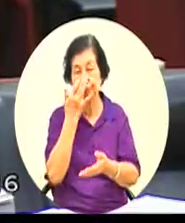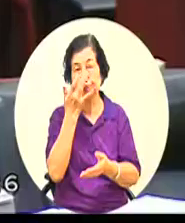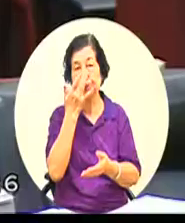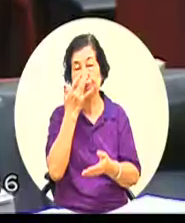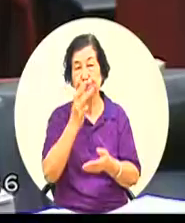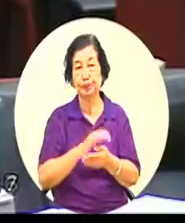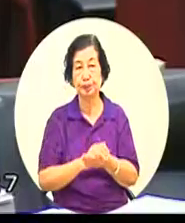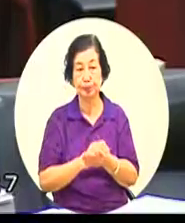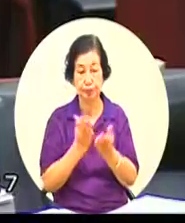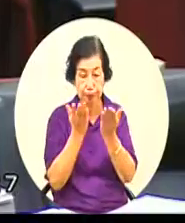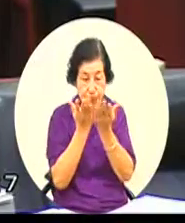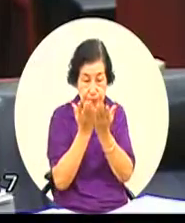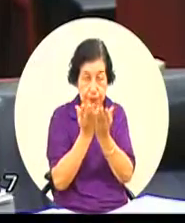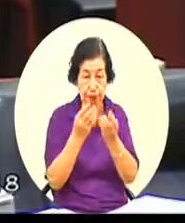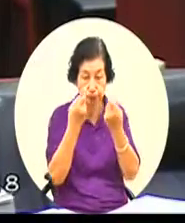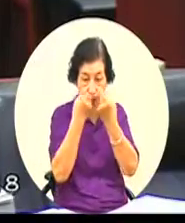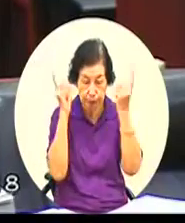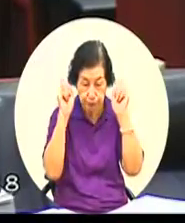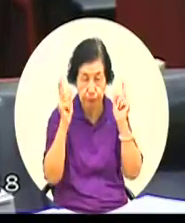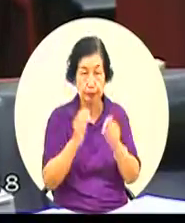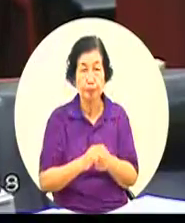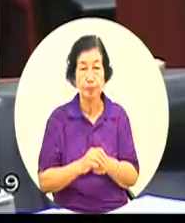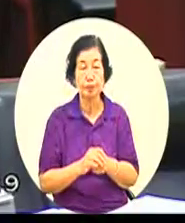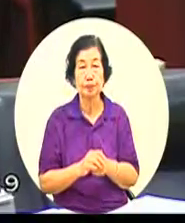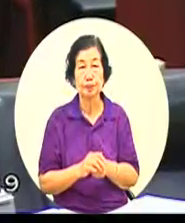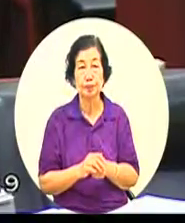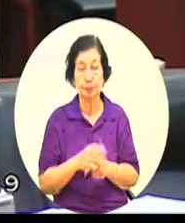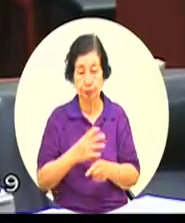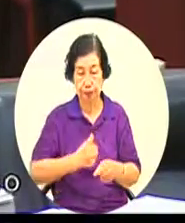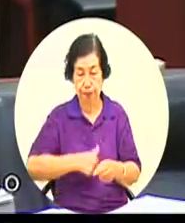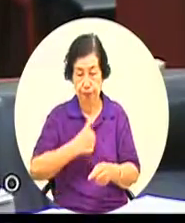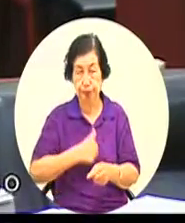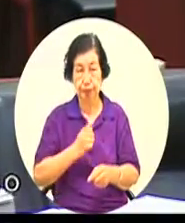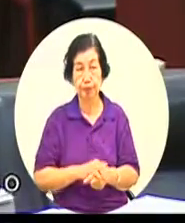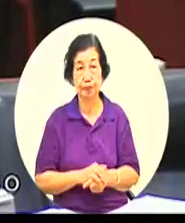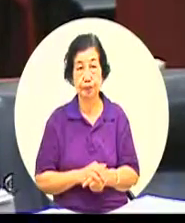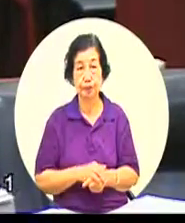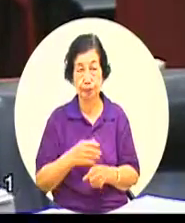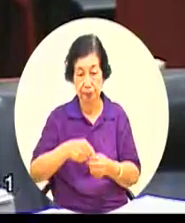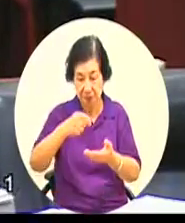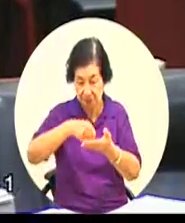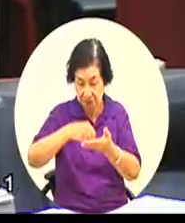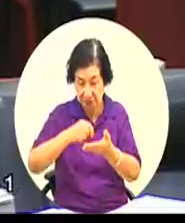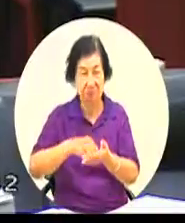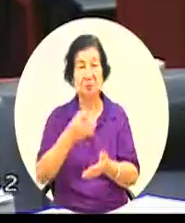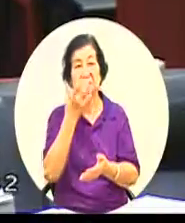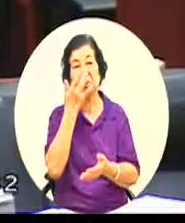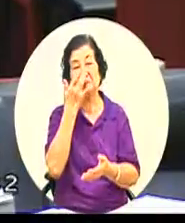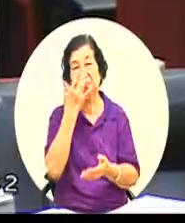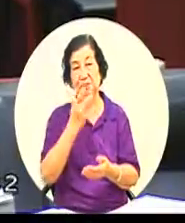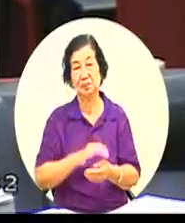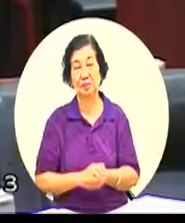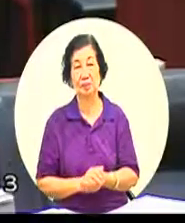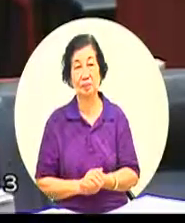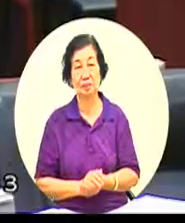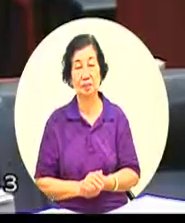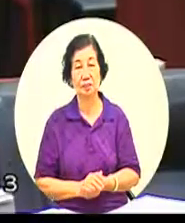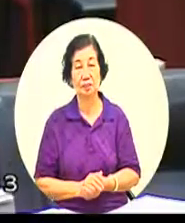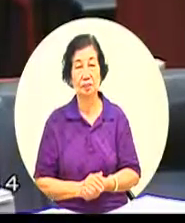读到大学，我真诶呢，读到大学二名是也有呢。我